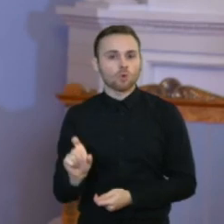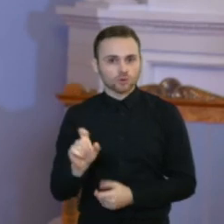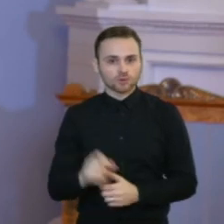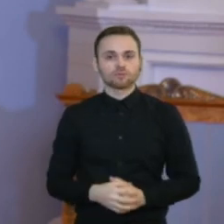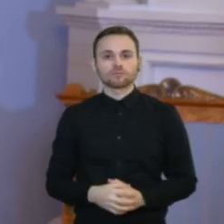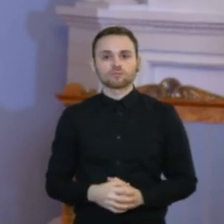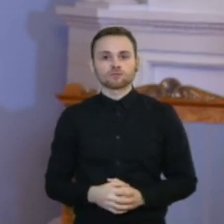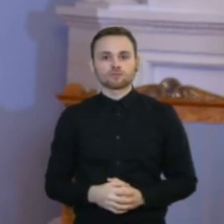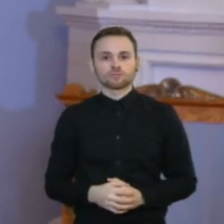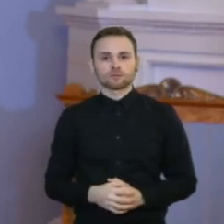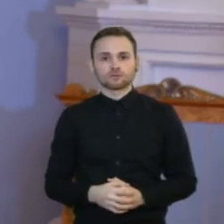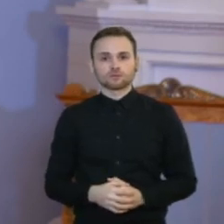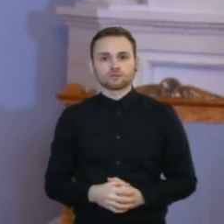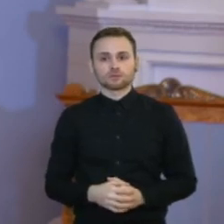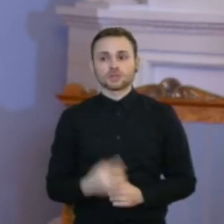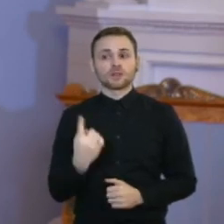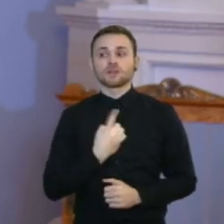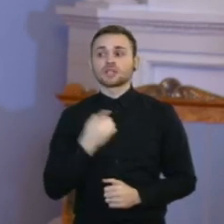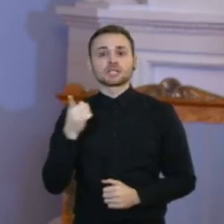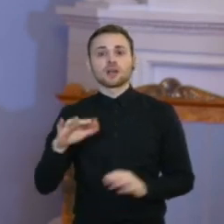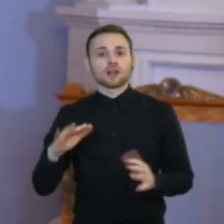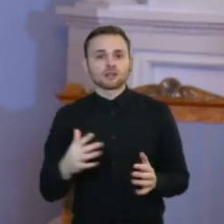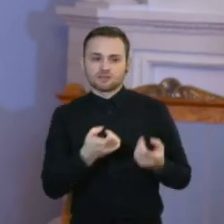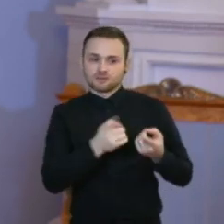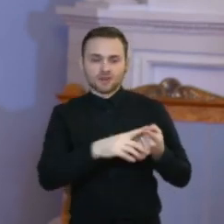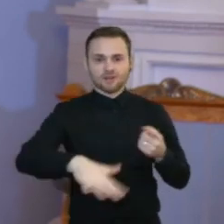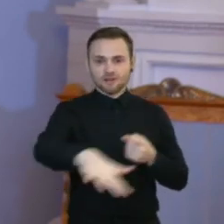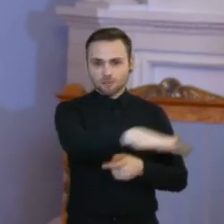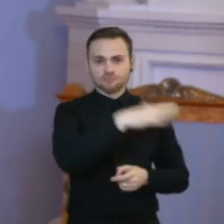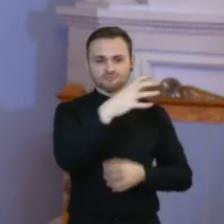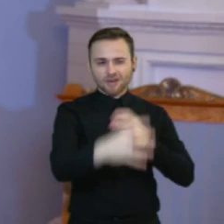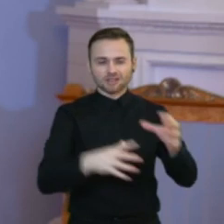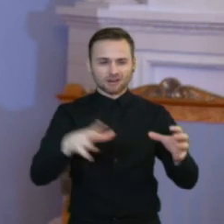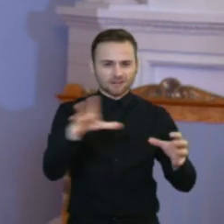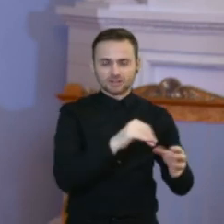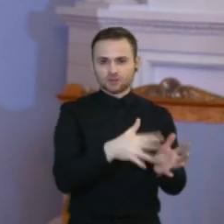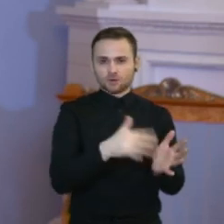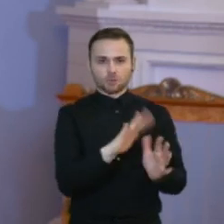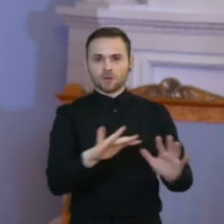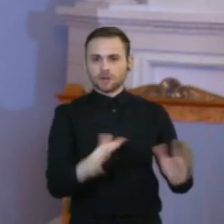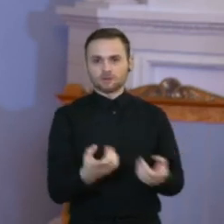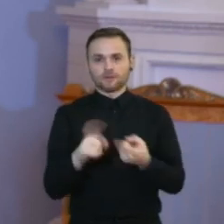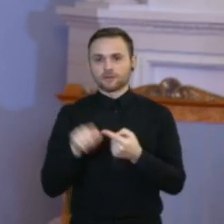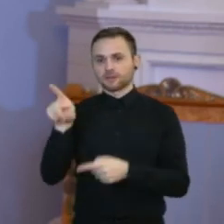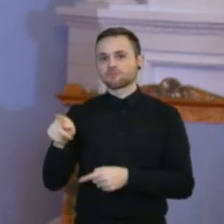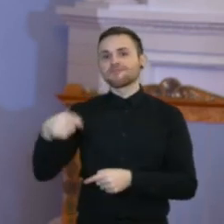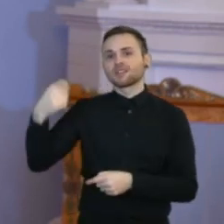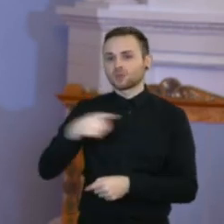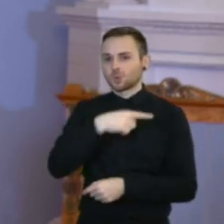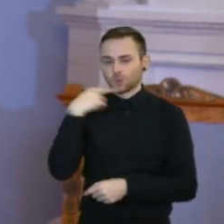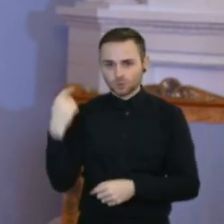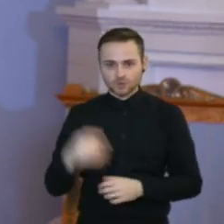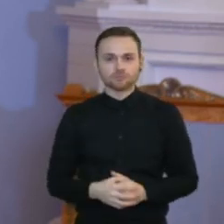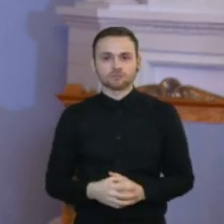ant kurios stovi visų mūsų valstybingumas, tos vertybės, ant kurių stovi visų mūsų valstybingumas. Ir todėl ne tik Europos Sąjunga, bet ir